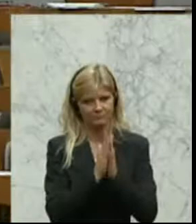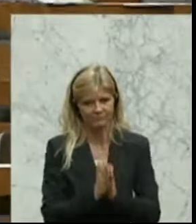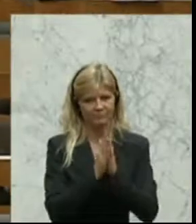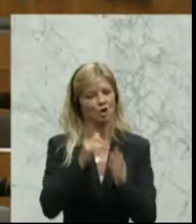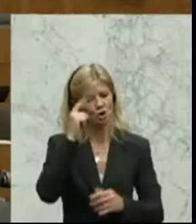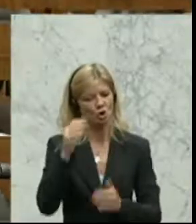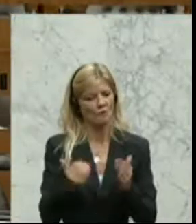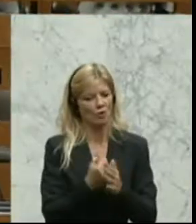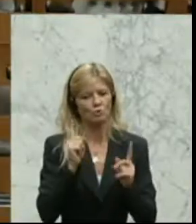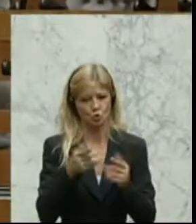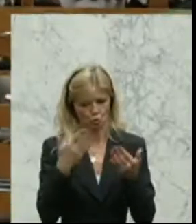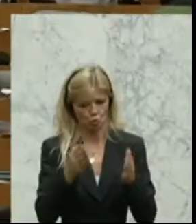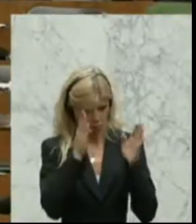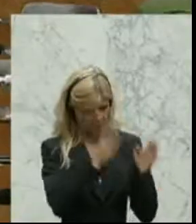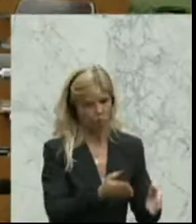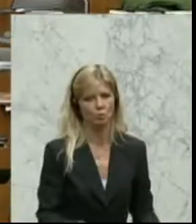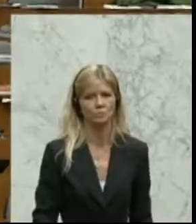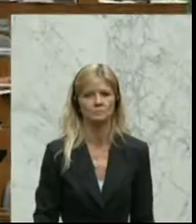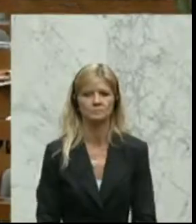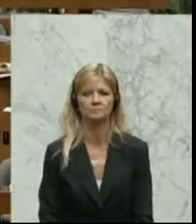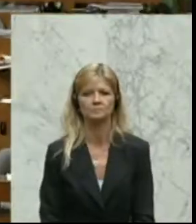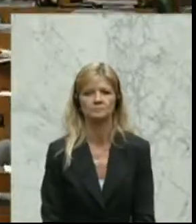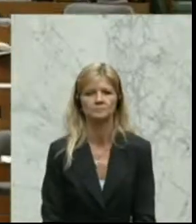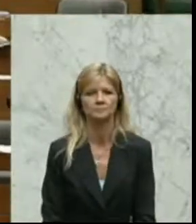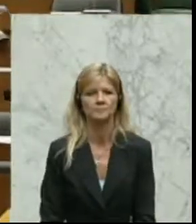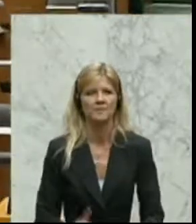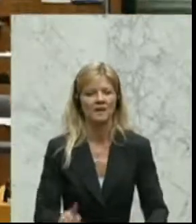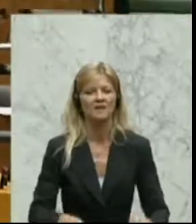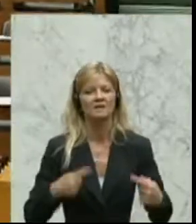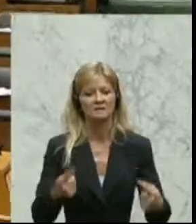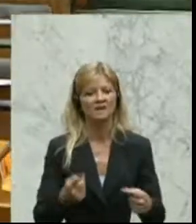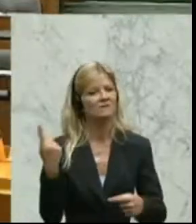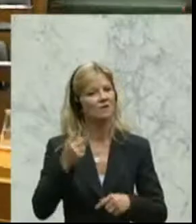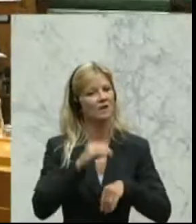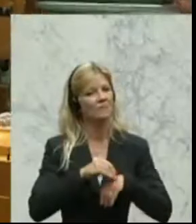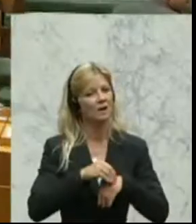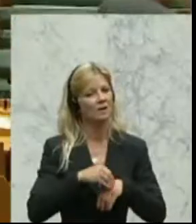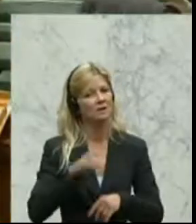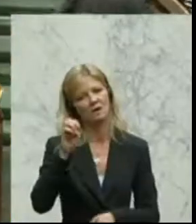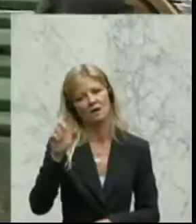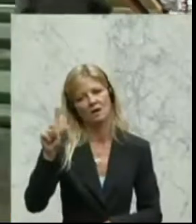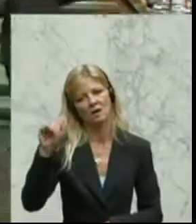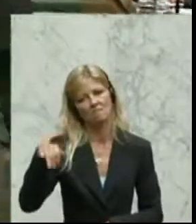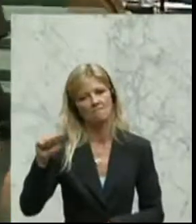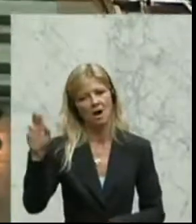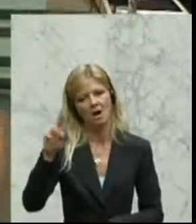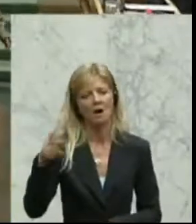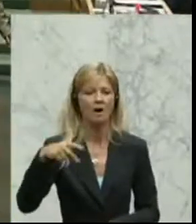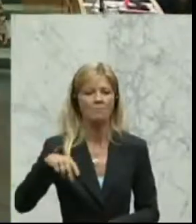Argumentiert Werner Greuß von der ÖVP. Als nächster Redner am Wort ist Elmar